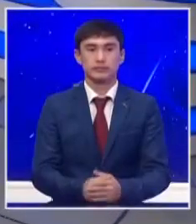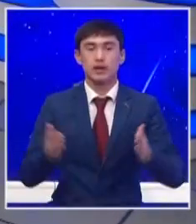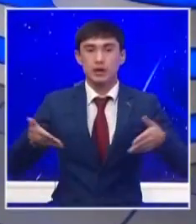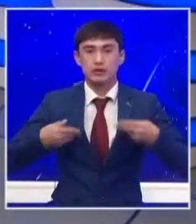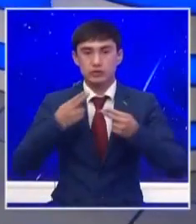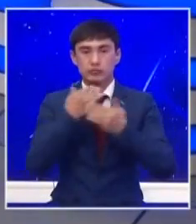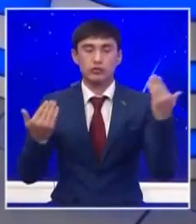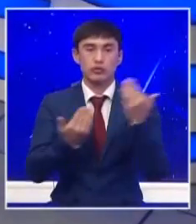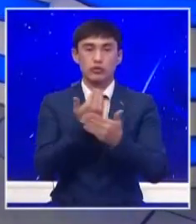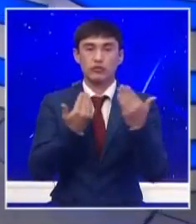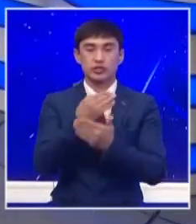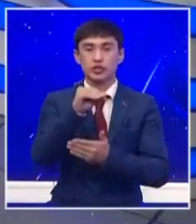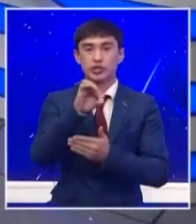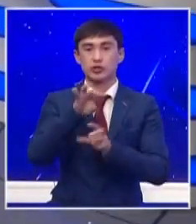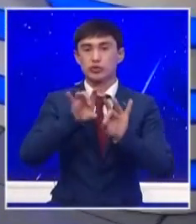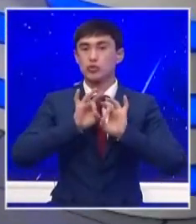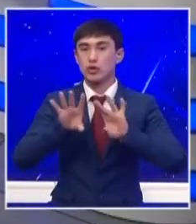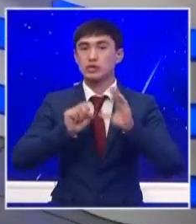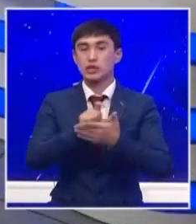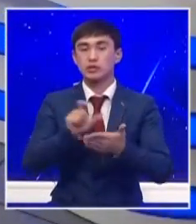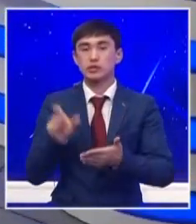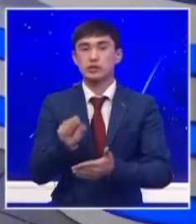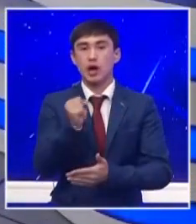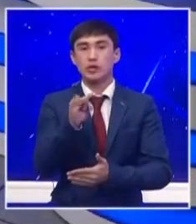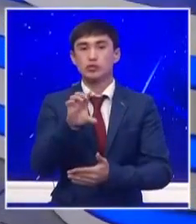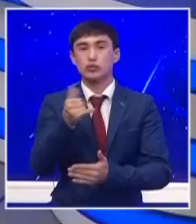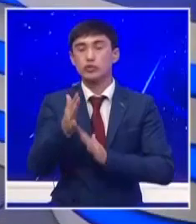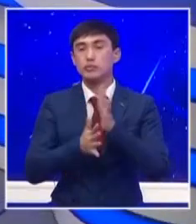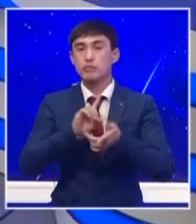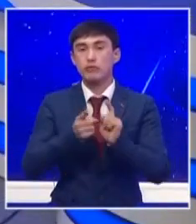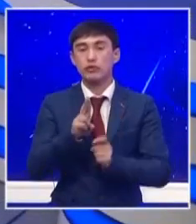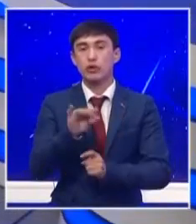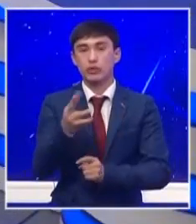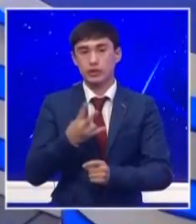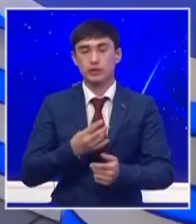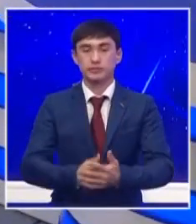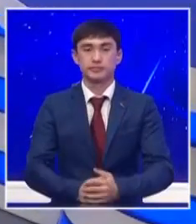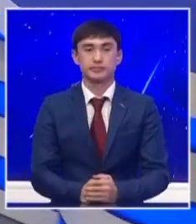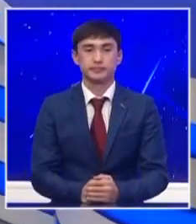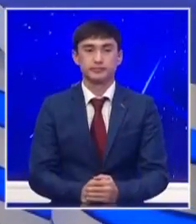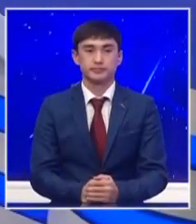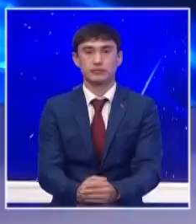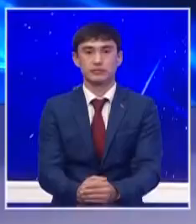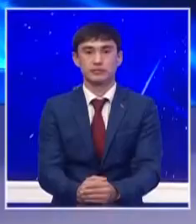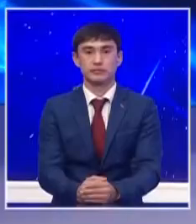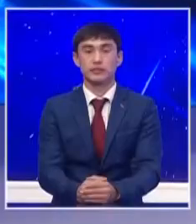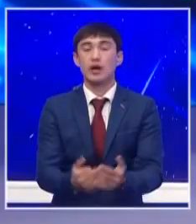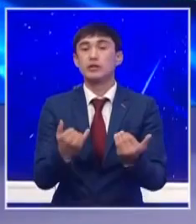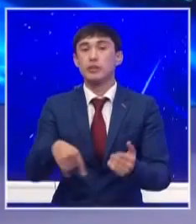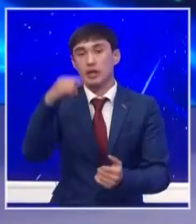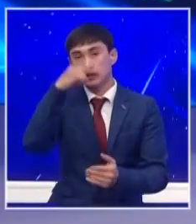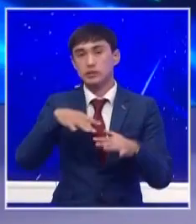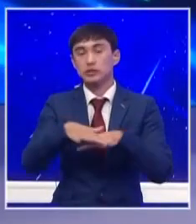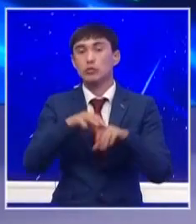Здравствуйте в эфире вечерние новости на телеканале тсу в студия айслу Жандосова сурдоперевод Да урина адра силова теперь